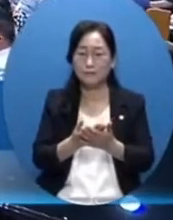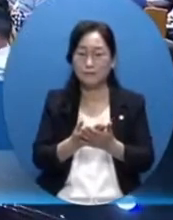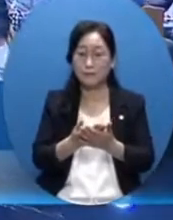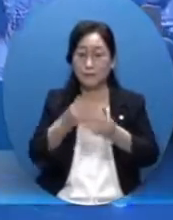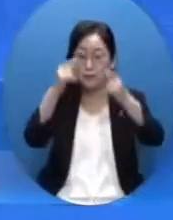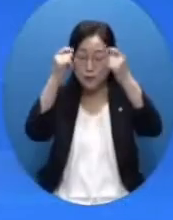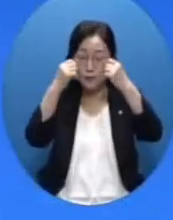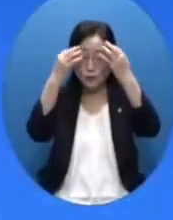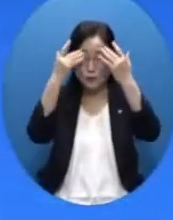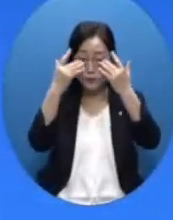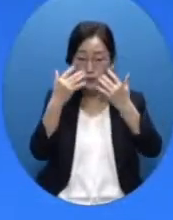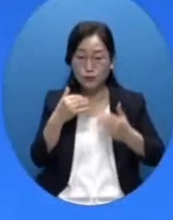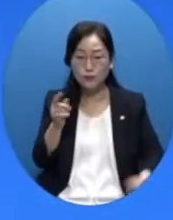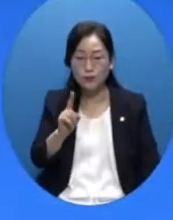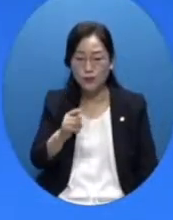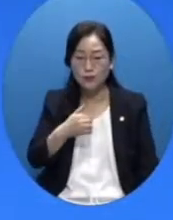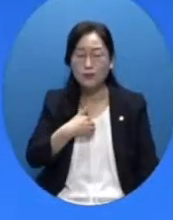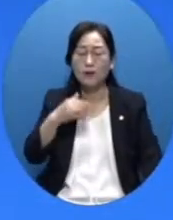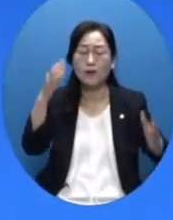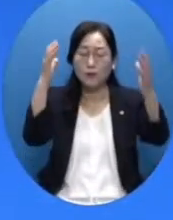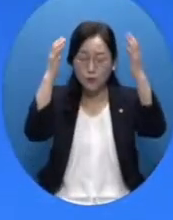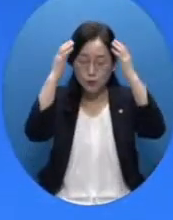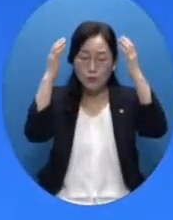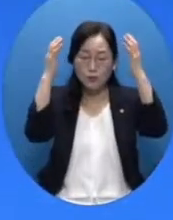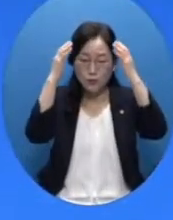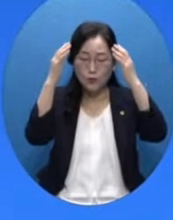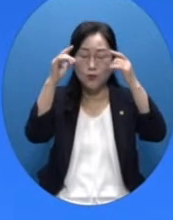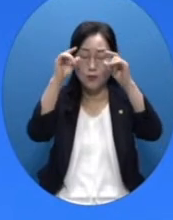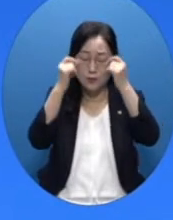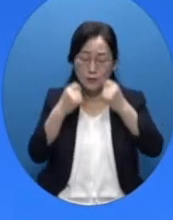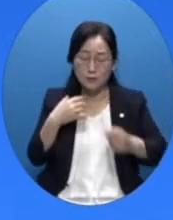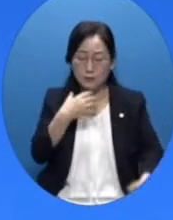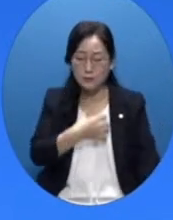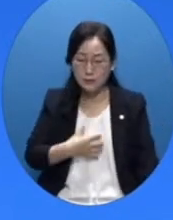눈물을 나의 고통 슬픔